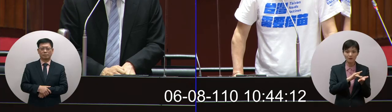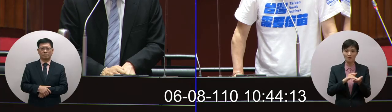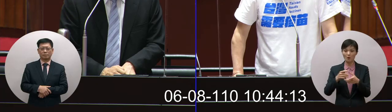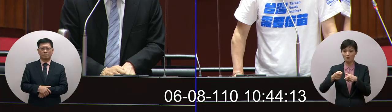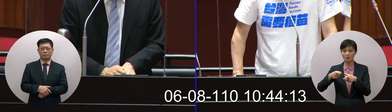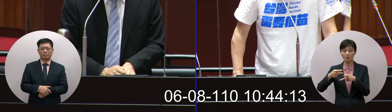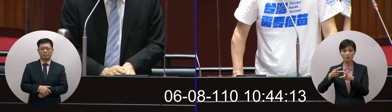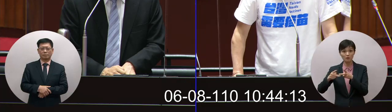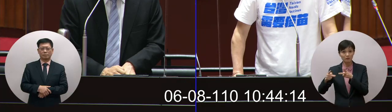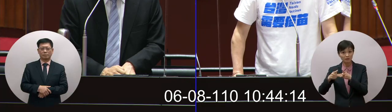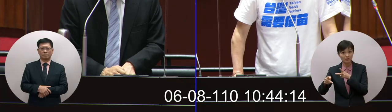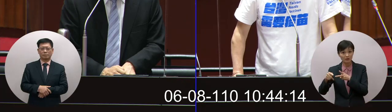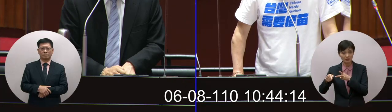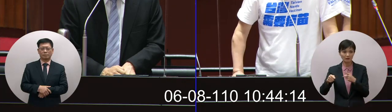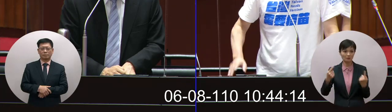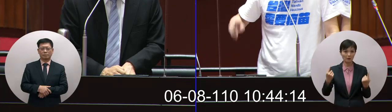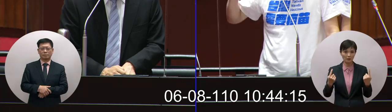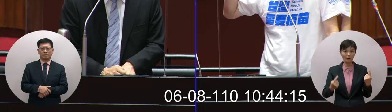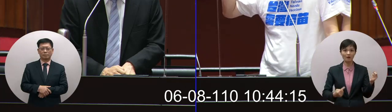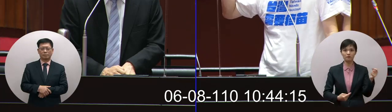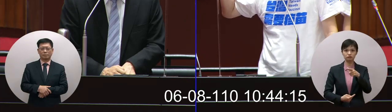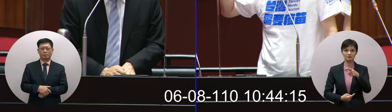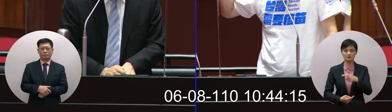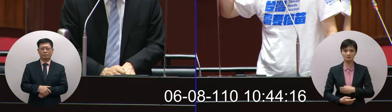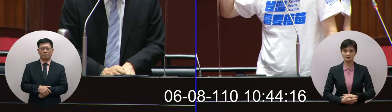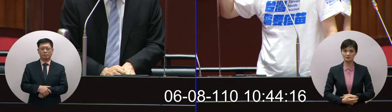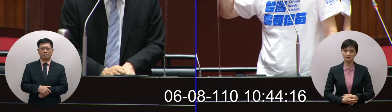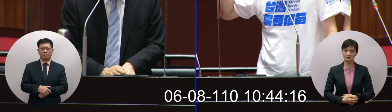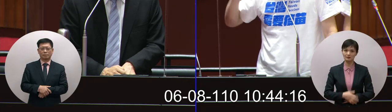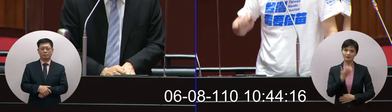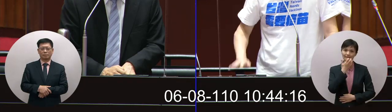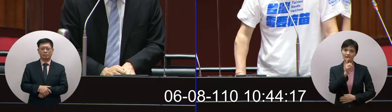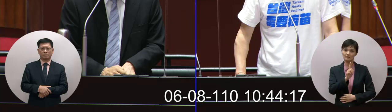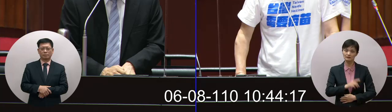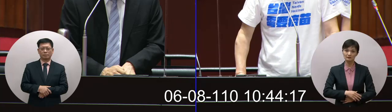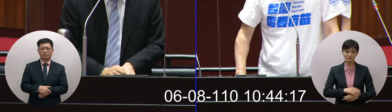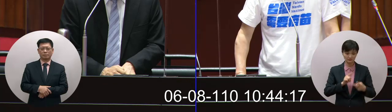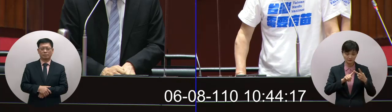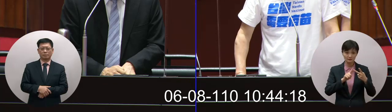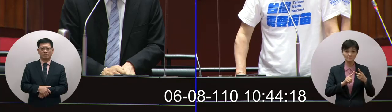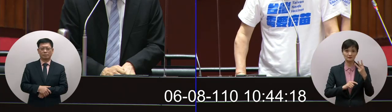快。第二个就是3+11的政策。